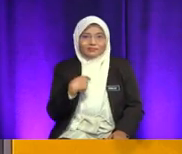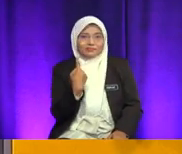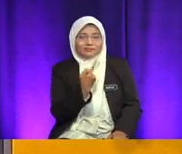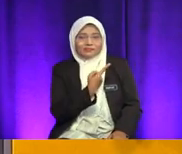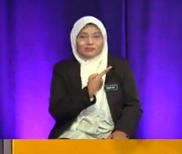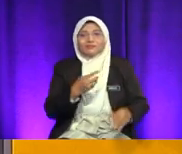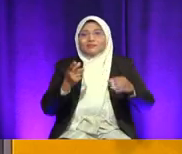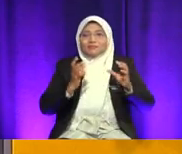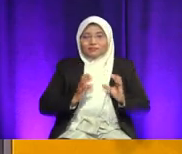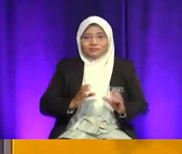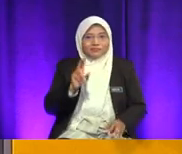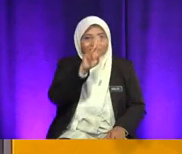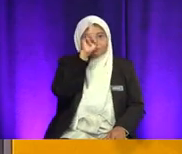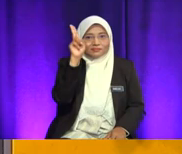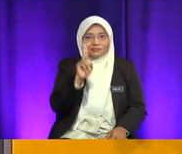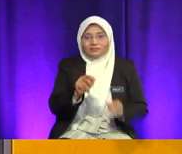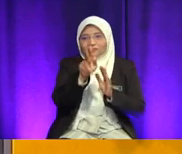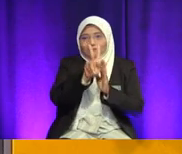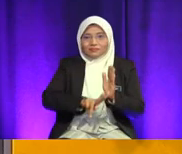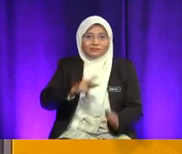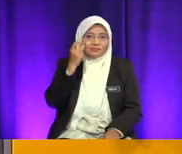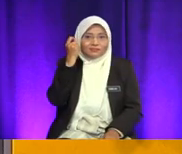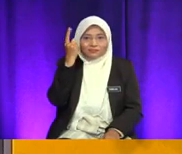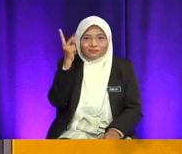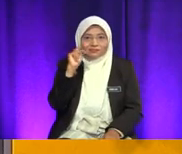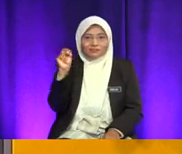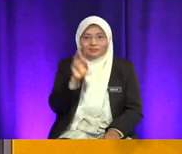untuk tajuk jenis-jenis kedaulatan